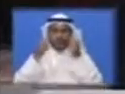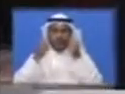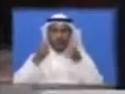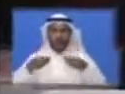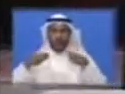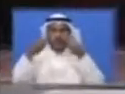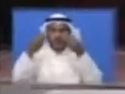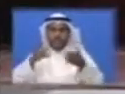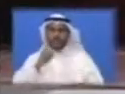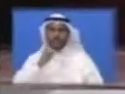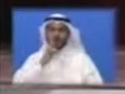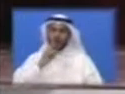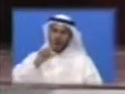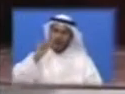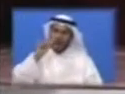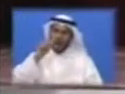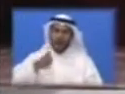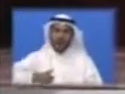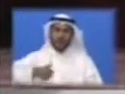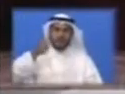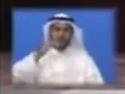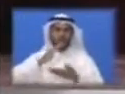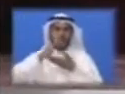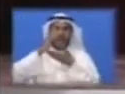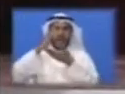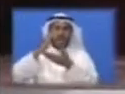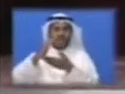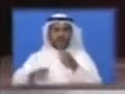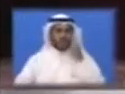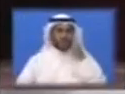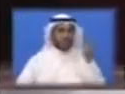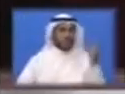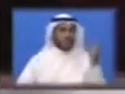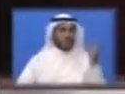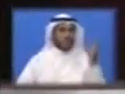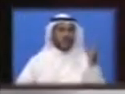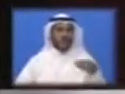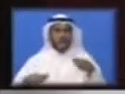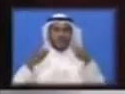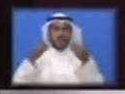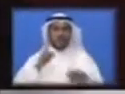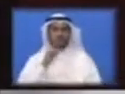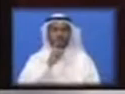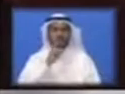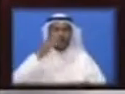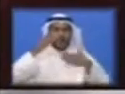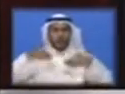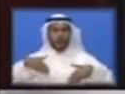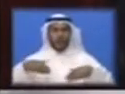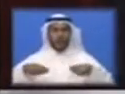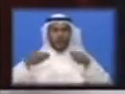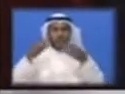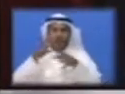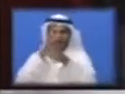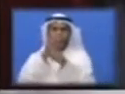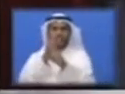التي أقامتها مجموعة دير الخير التطوعية لتترجم ذلك ولتبرهن للمجتمع بأن المعاقين